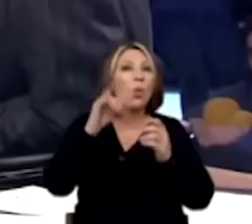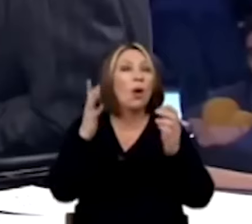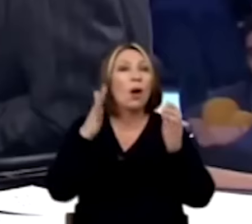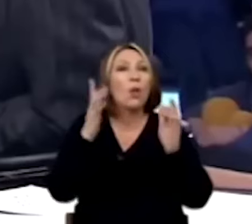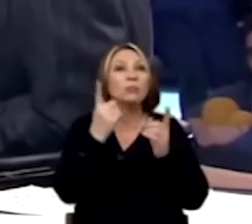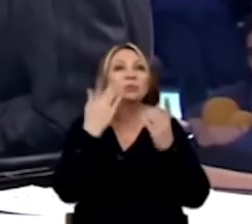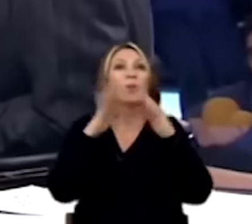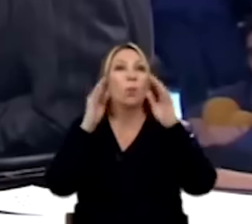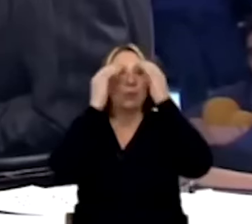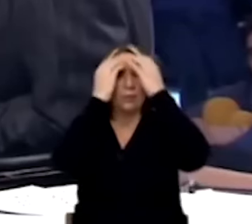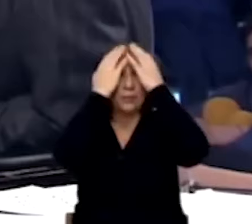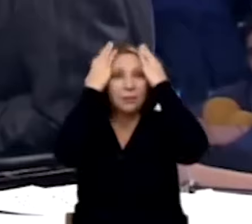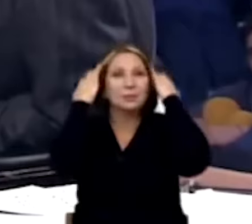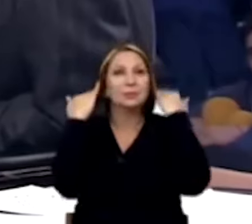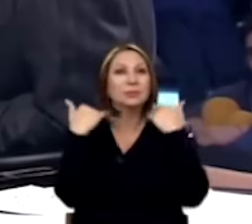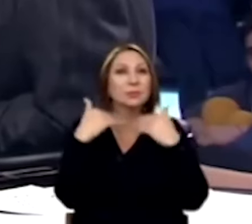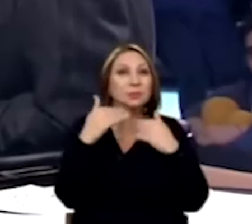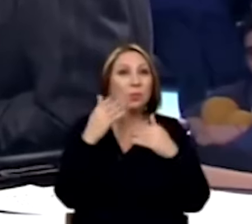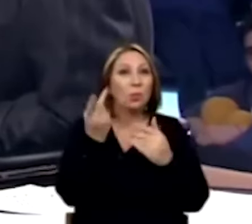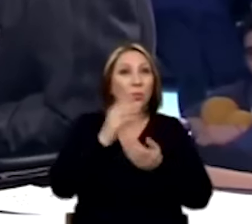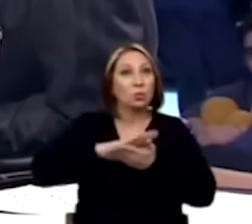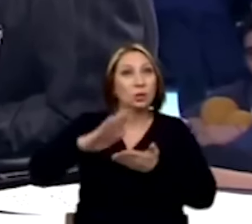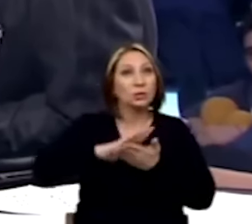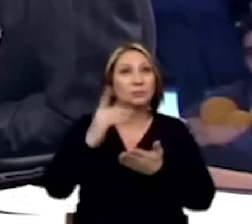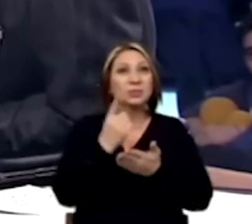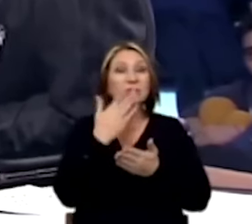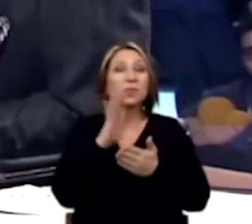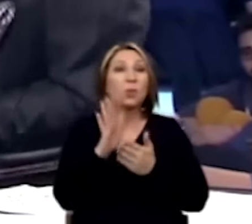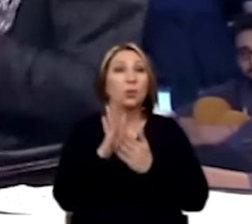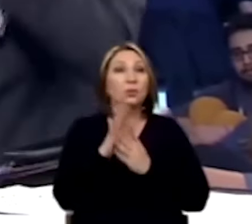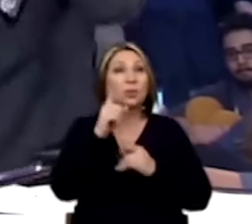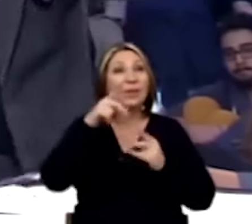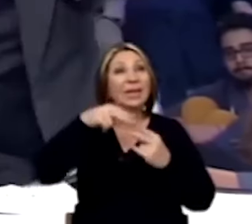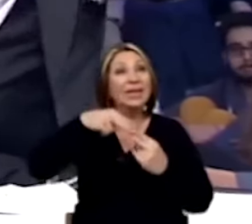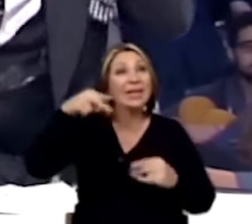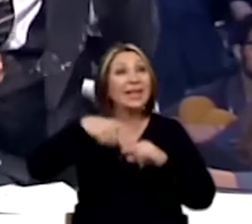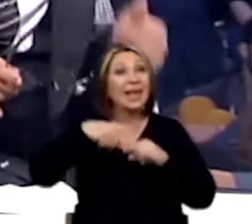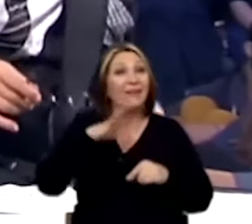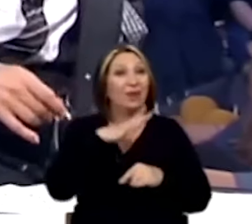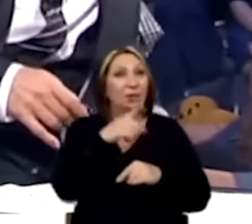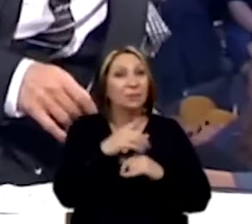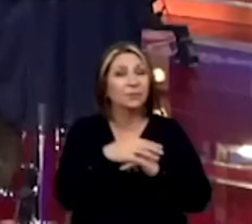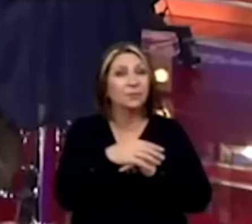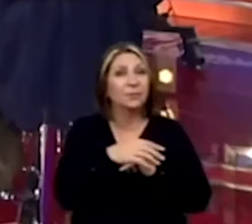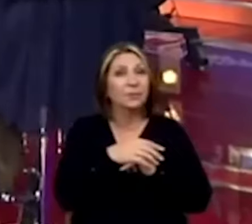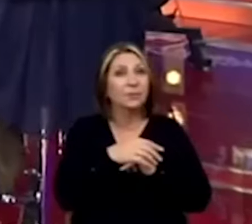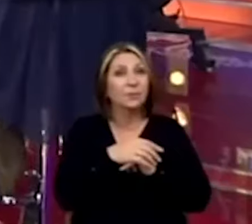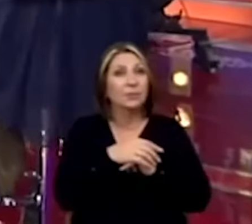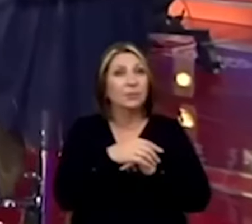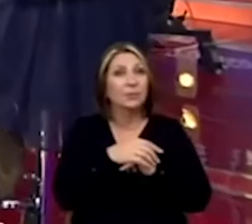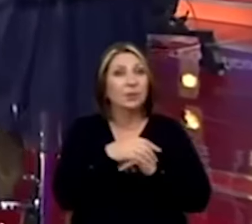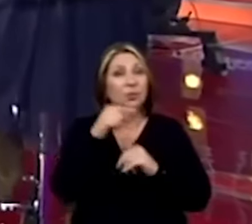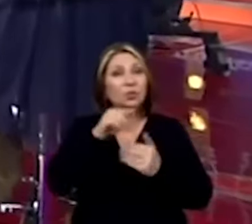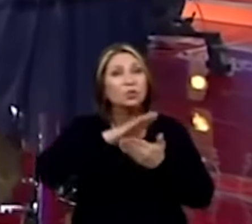öyle bir şey yok aslında ya. O kadar da düzeltilecek bir yani, şey değil yani. Şöyle bir hikaye var aslında Polkan abi. Şöyle baba. Bu